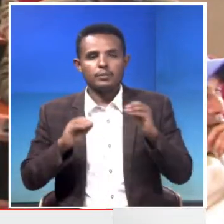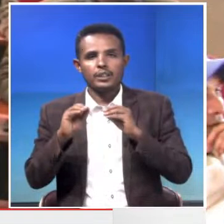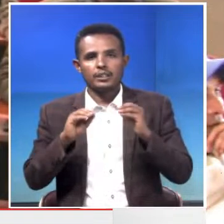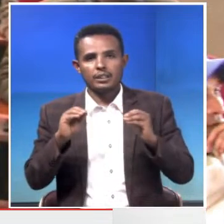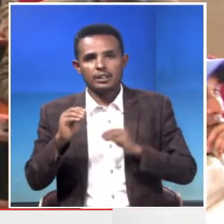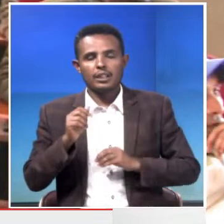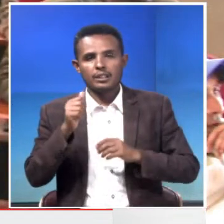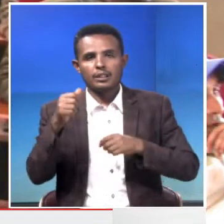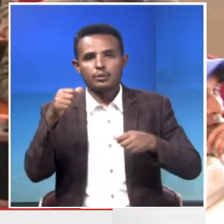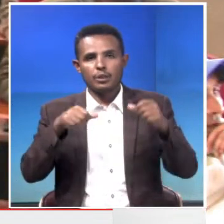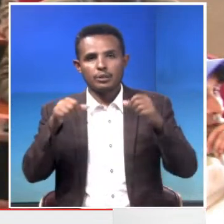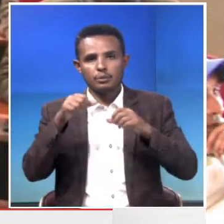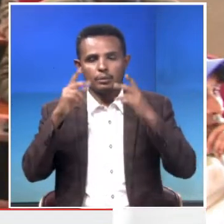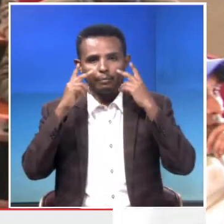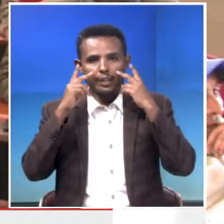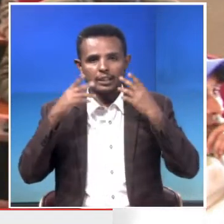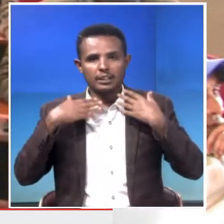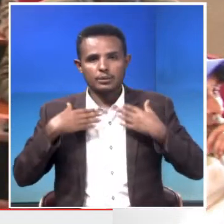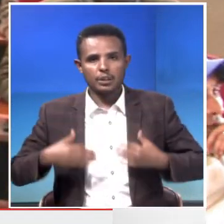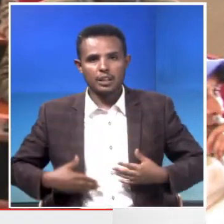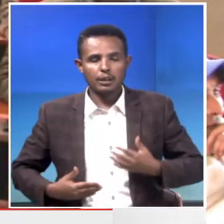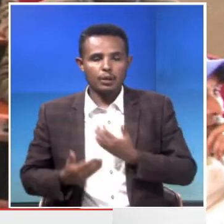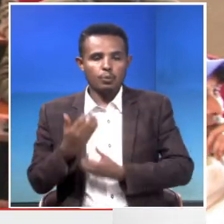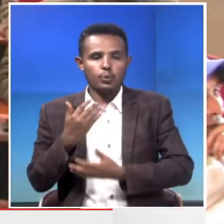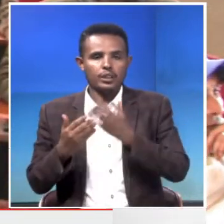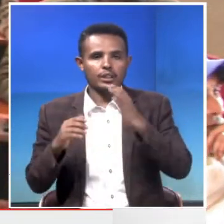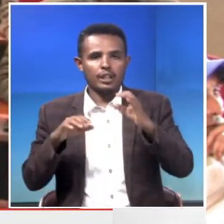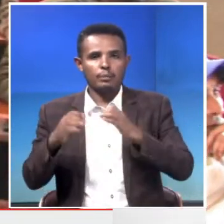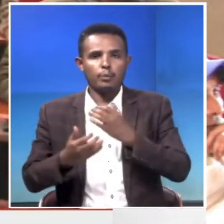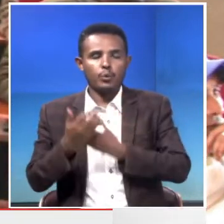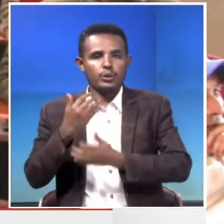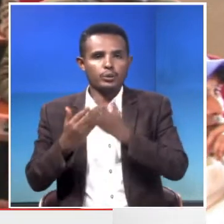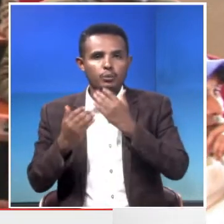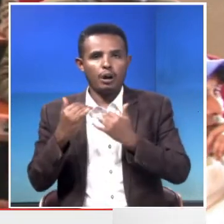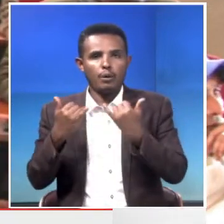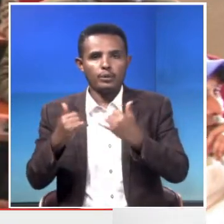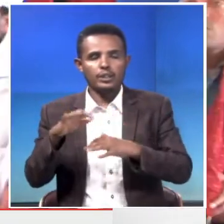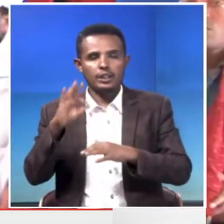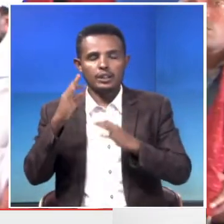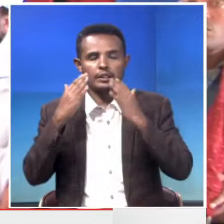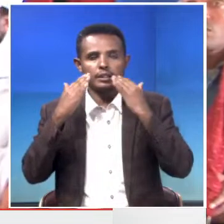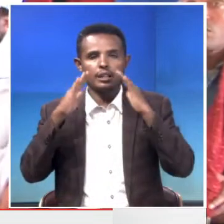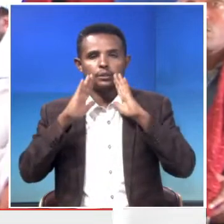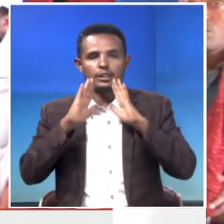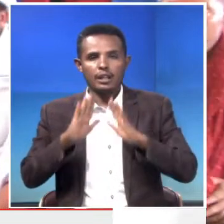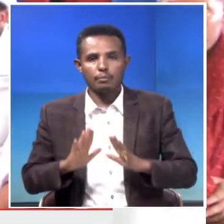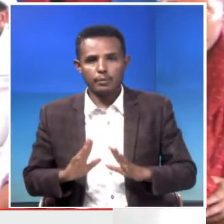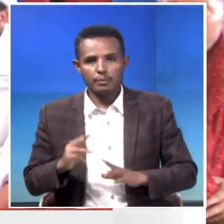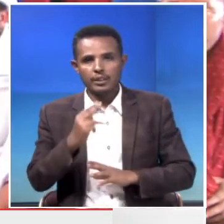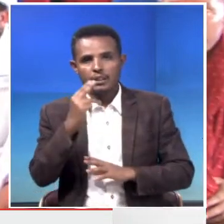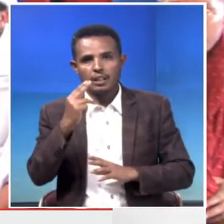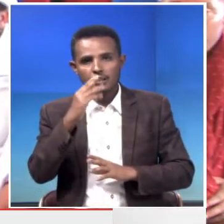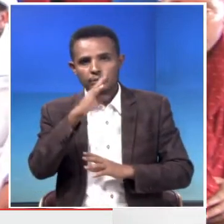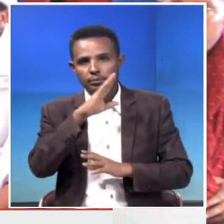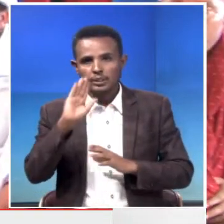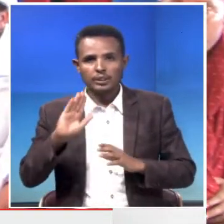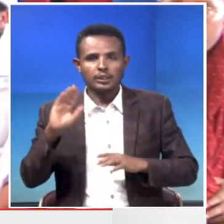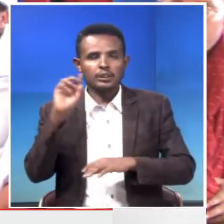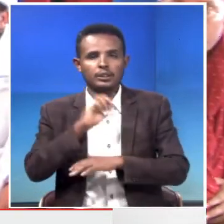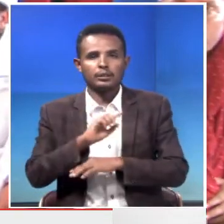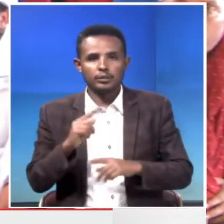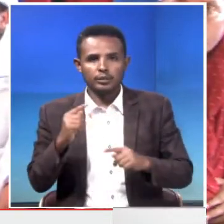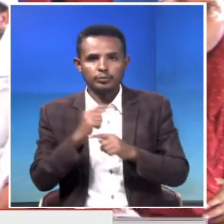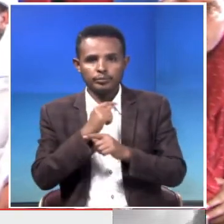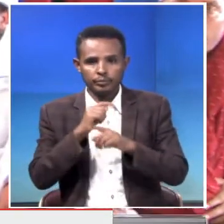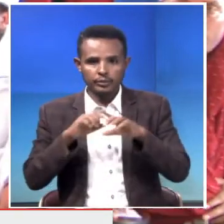አስተዋጽኦ ለማበርከት ከሚመለከታቸው አካላት ጋር ውይይት አድርገዋል። በውይይቱ አሁን የተገኘውን አንጻራዊ ሰላም በመጠቀም ዕለታዊ ተግባራትን በአግባቡ